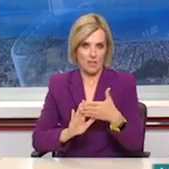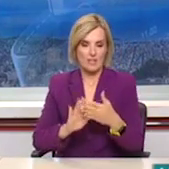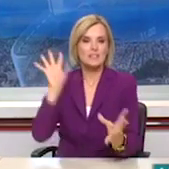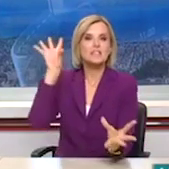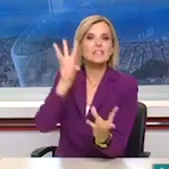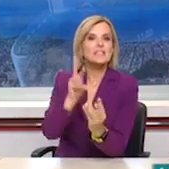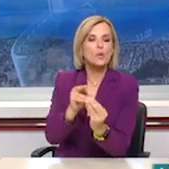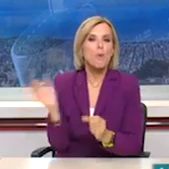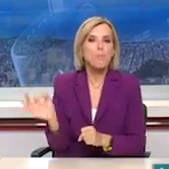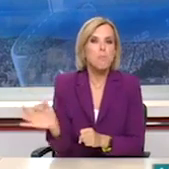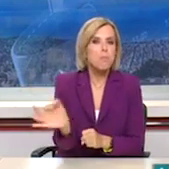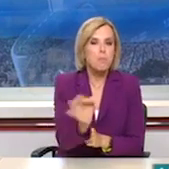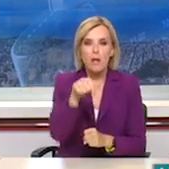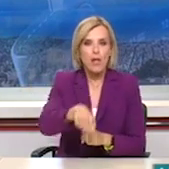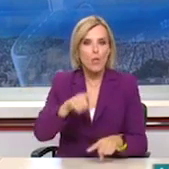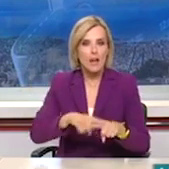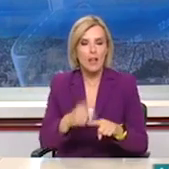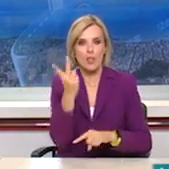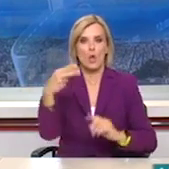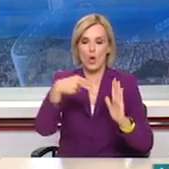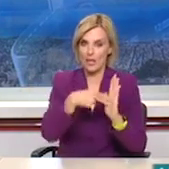συνολικός αριθμός των κρουσμάτων είναι